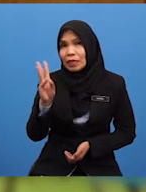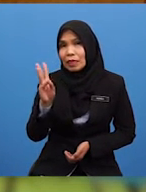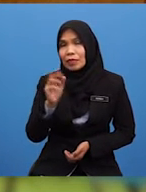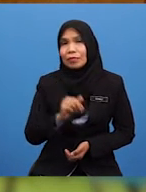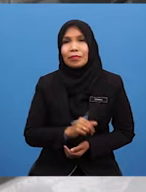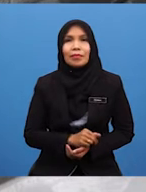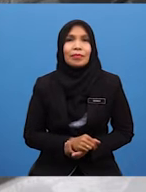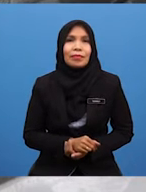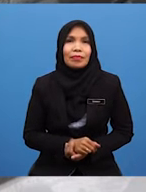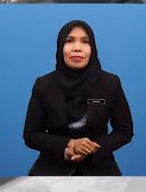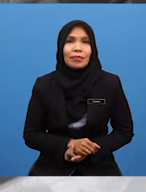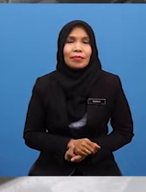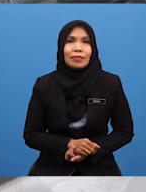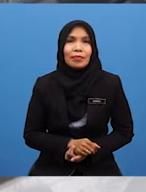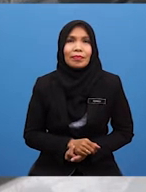2, 4, 5, 6.